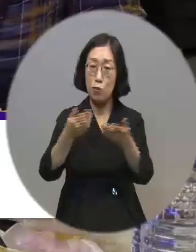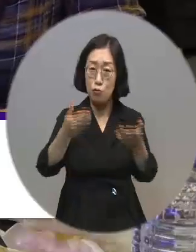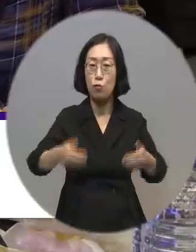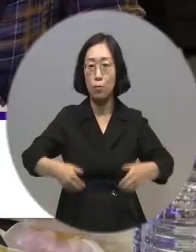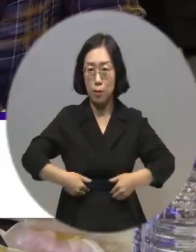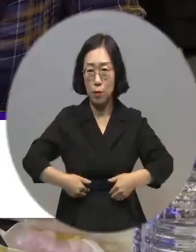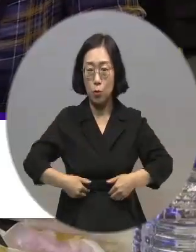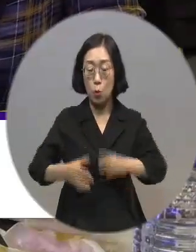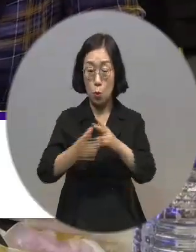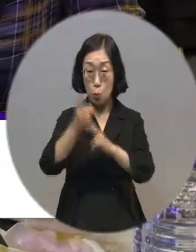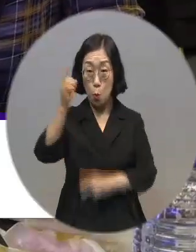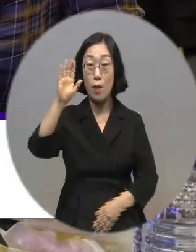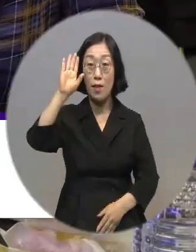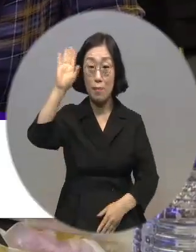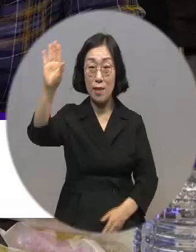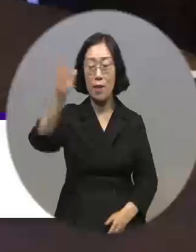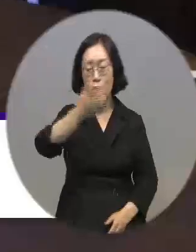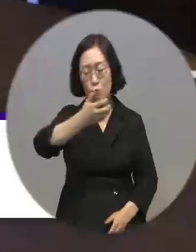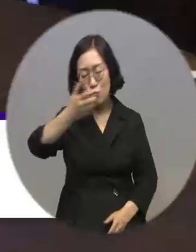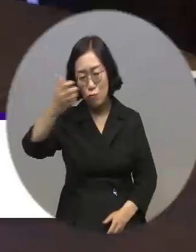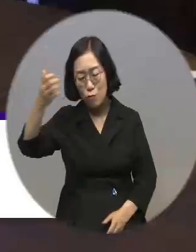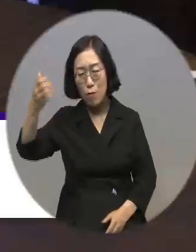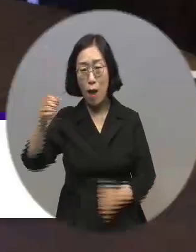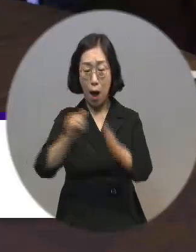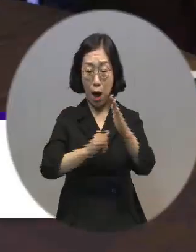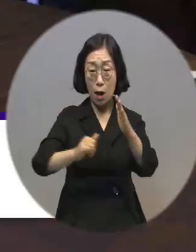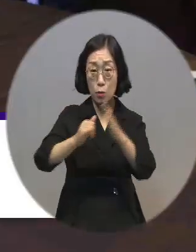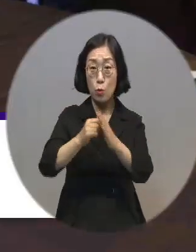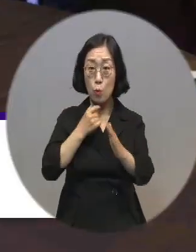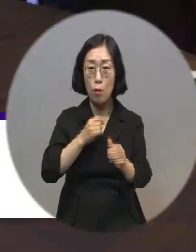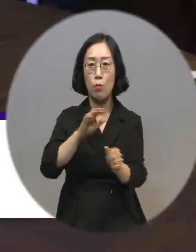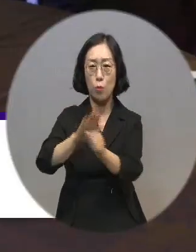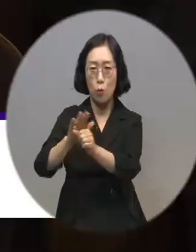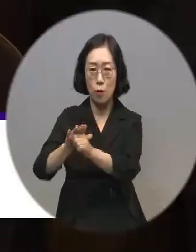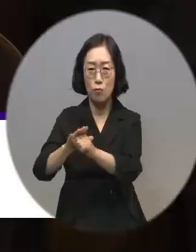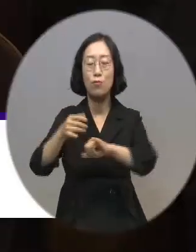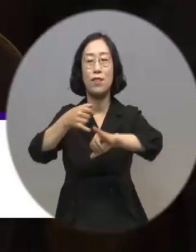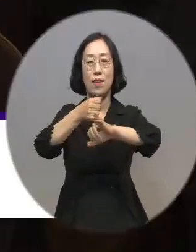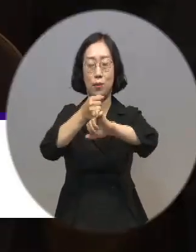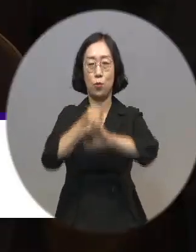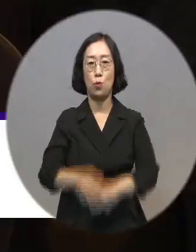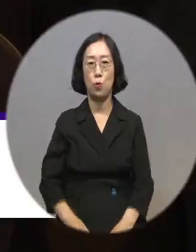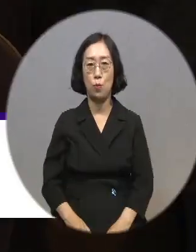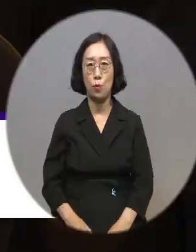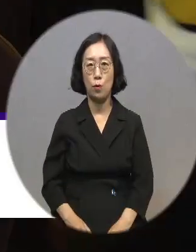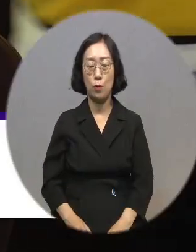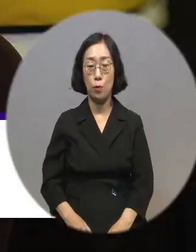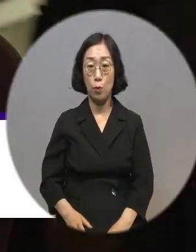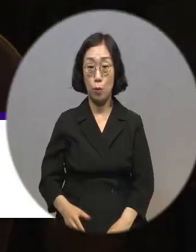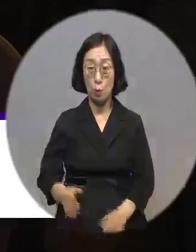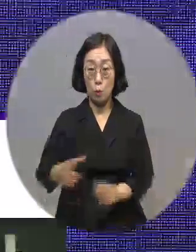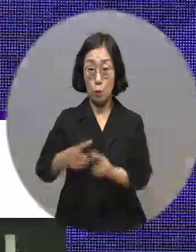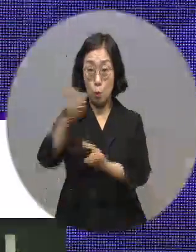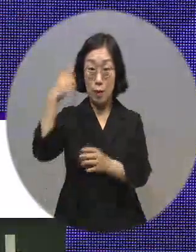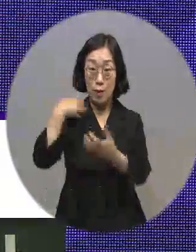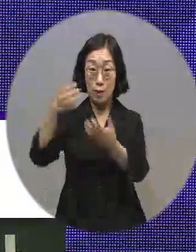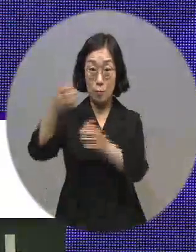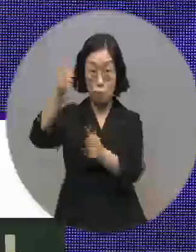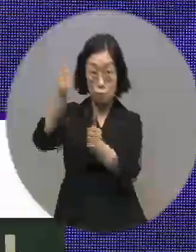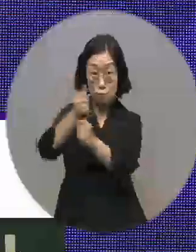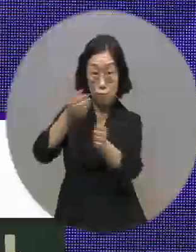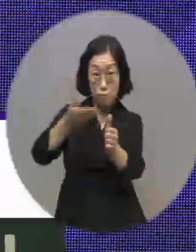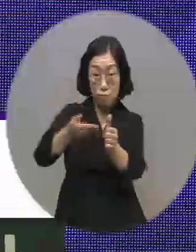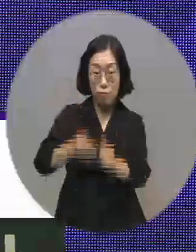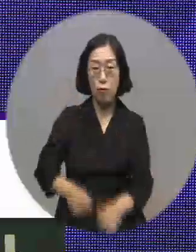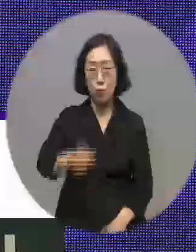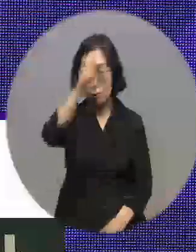미래를 꿈꾸고 이산가족들의 염원을 지켜나갈 것임을 강조했습니다. 김수경 통일부 차관은 그간 이산가족을 위해